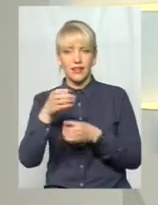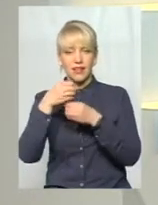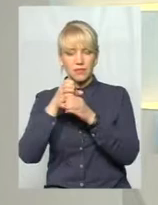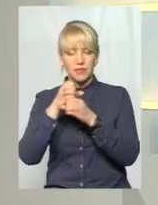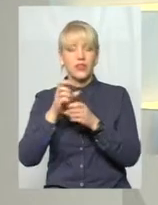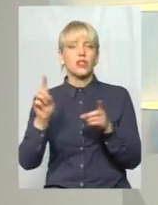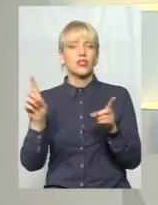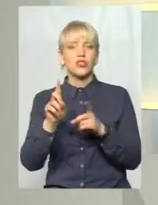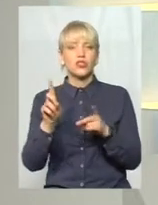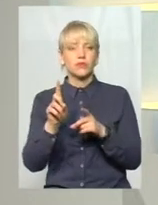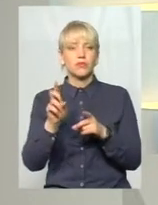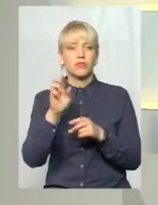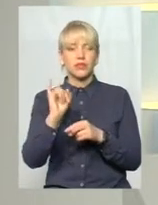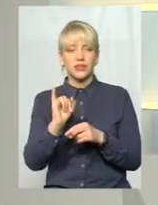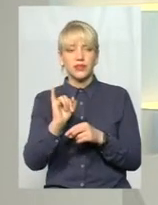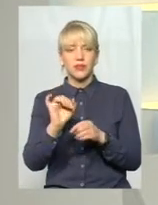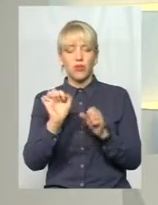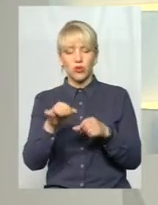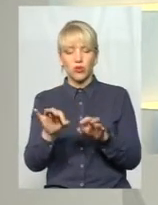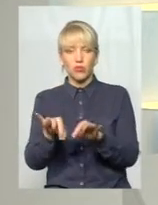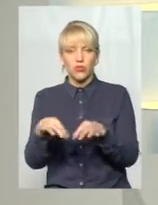інструменти, які б дозволили все ж таки